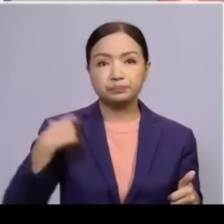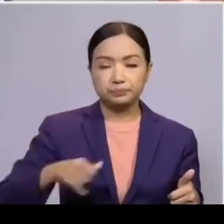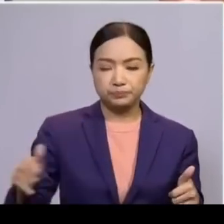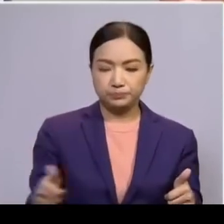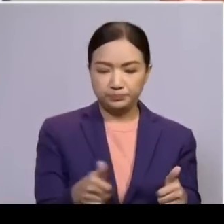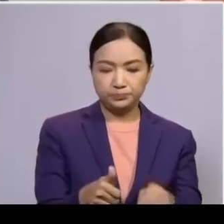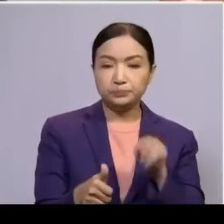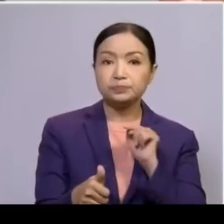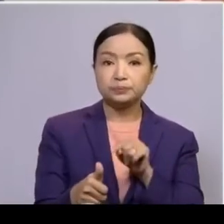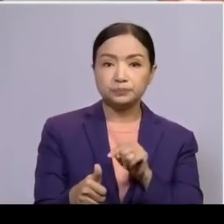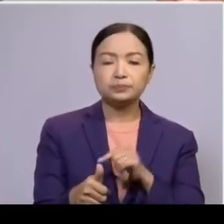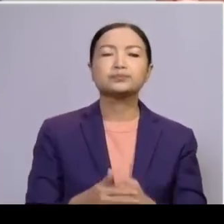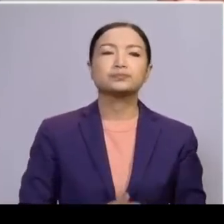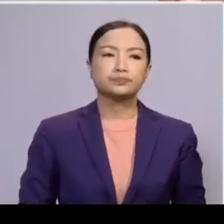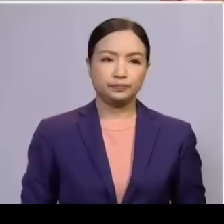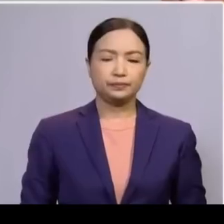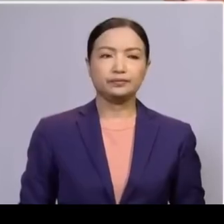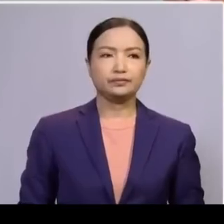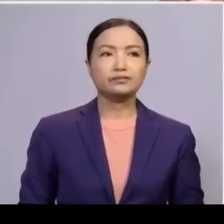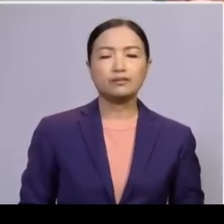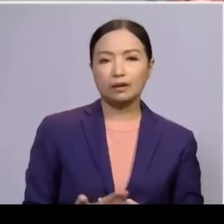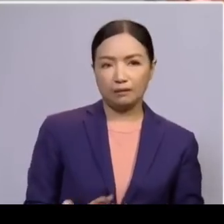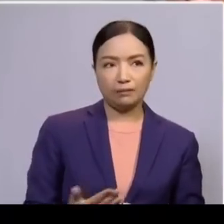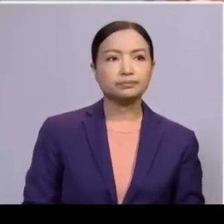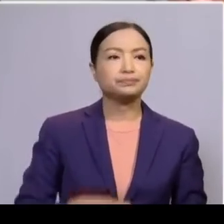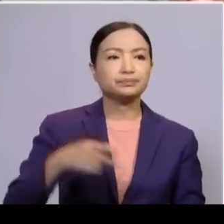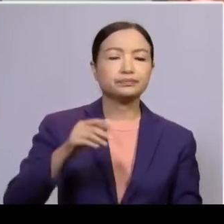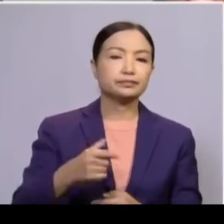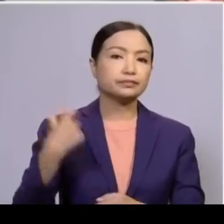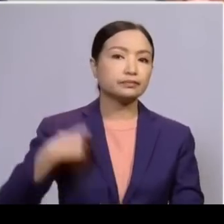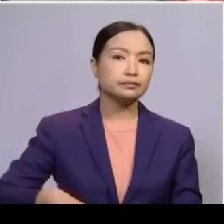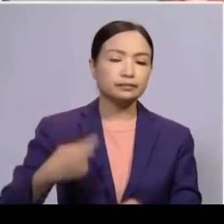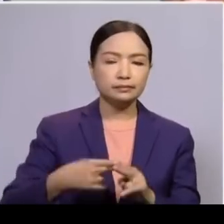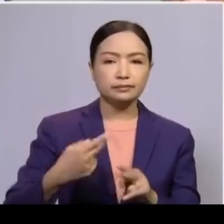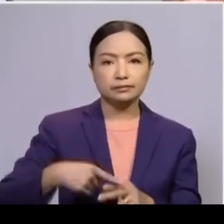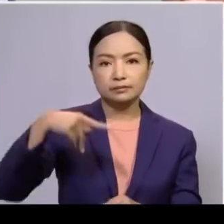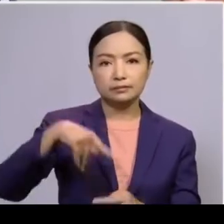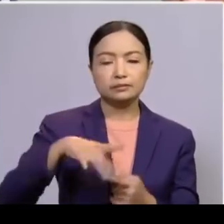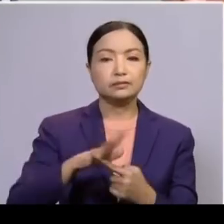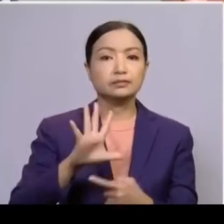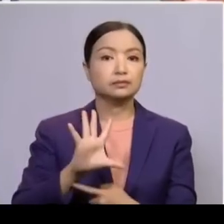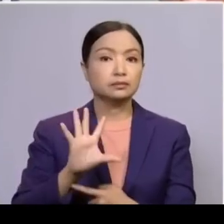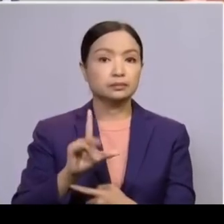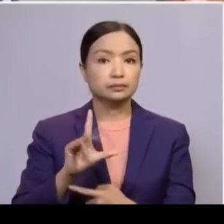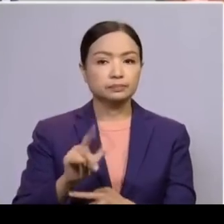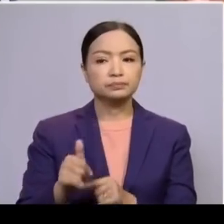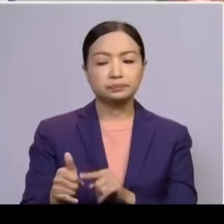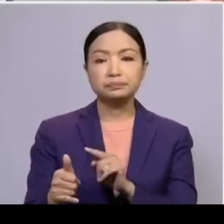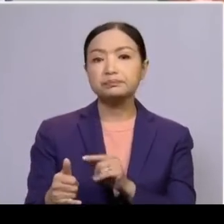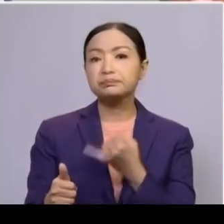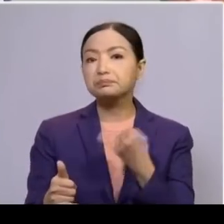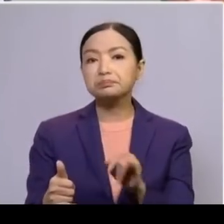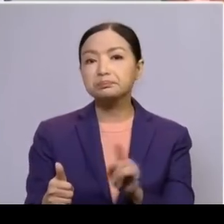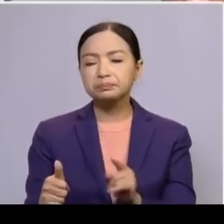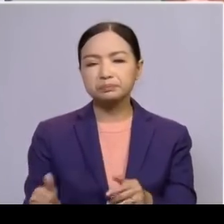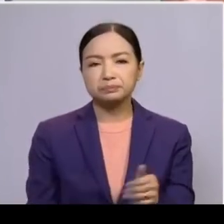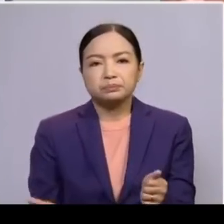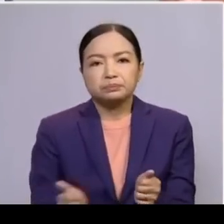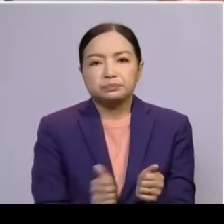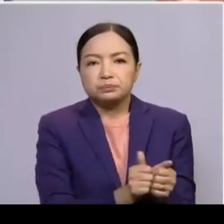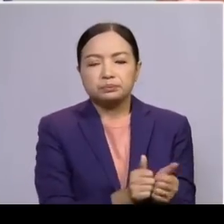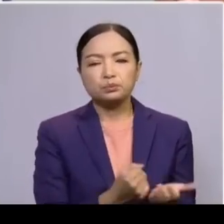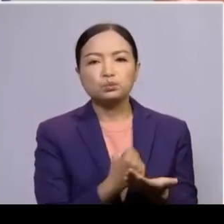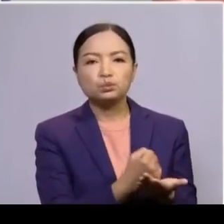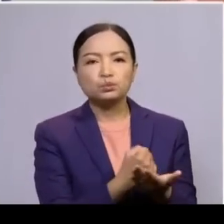ก็มาในเรื่องของการเลื่อนการเข้ารับทราบข้อกล่าวหาในข้อหาช่วยเหลือผู้อื่นมิให้ต้องรับโทษด้วยการ